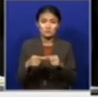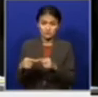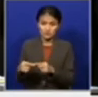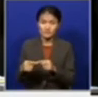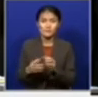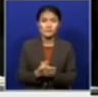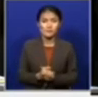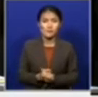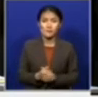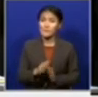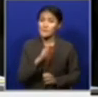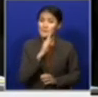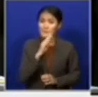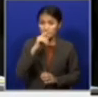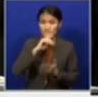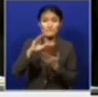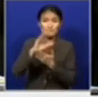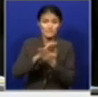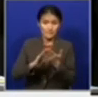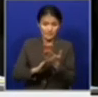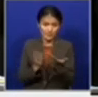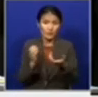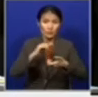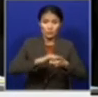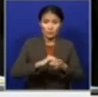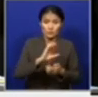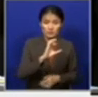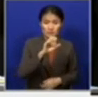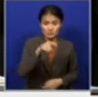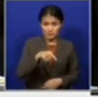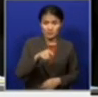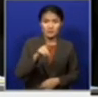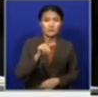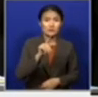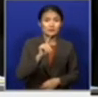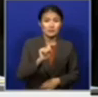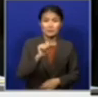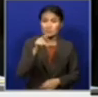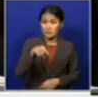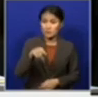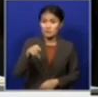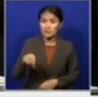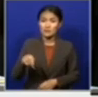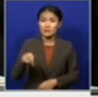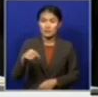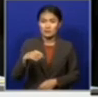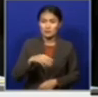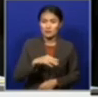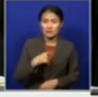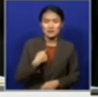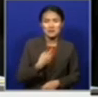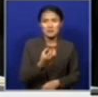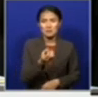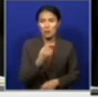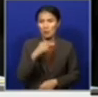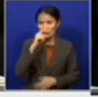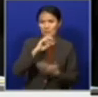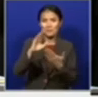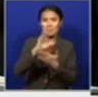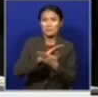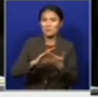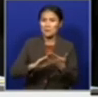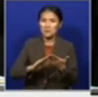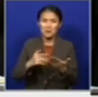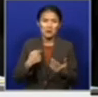ษาดิฉันก็จะขออนุญาตสงวนรายละเอียดไว้เปิดเผยในชั้นกรรมการประการต่อมาค่ะ